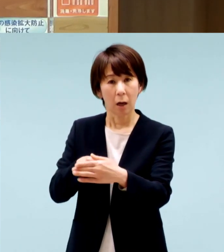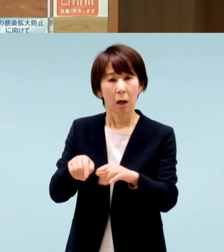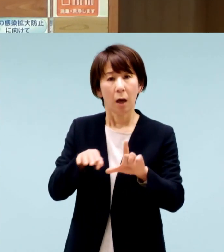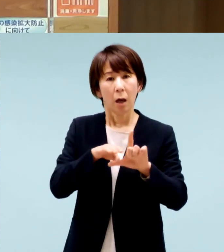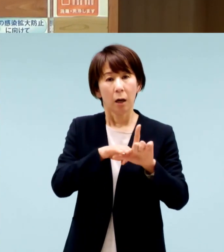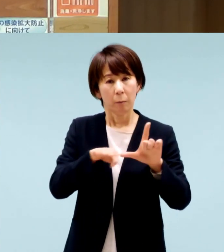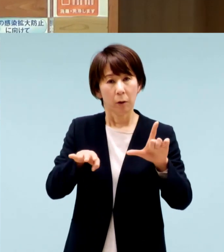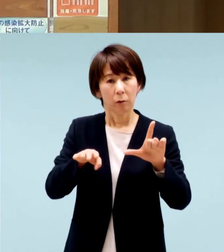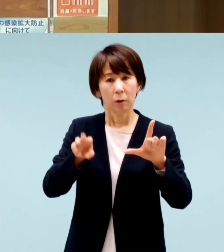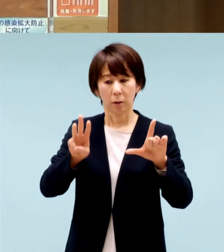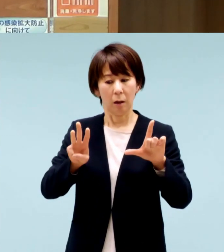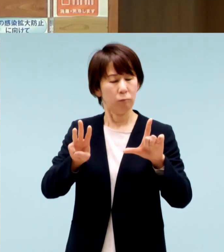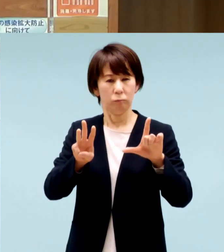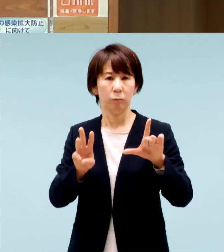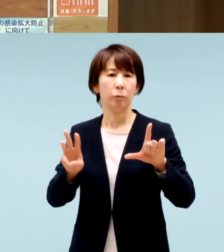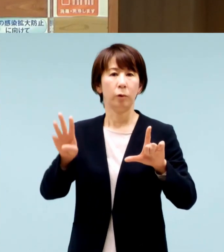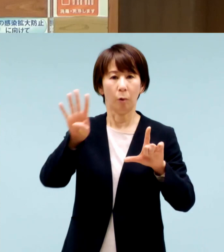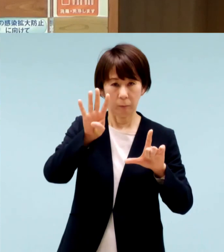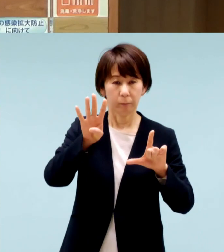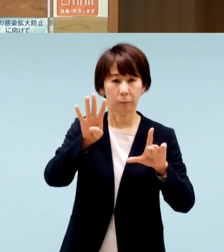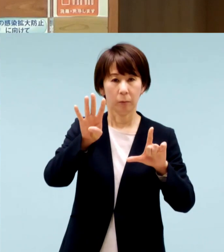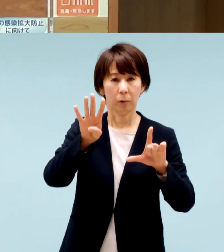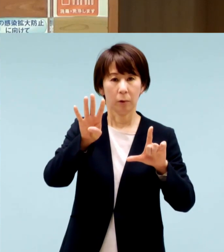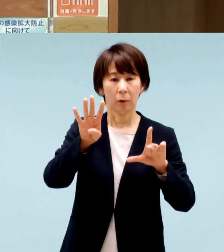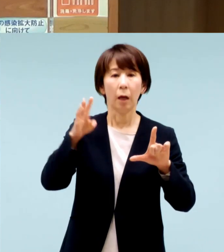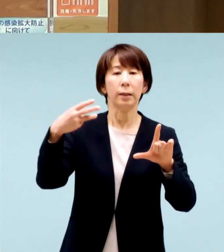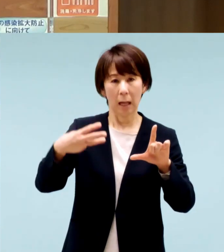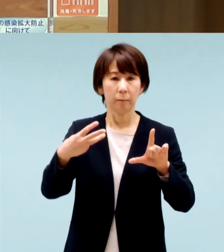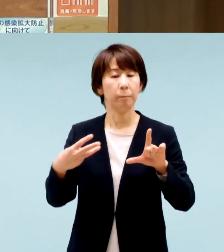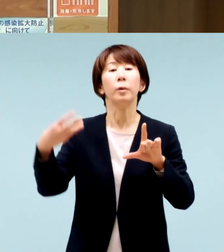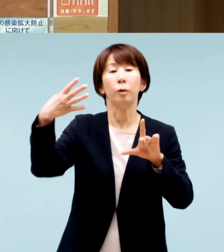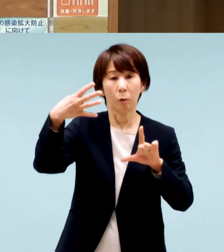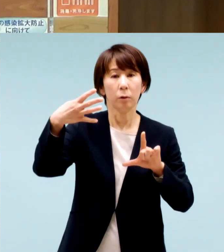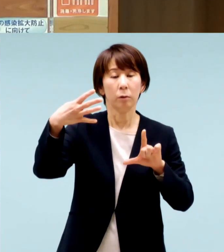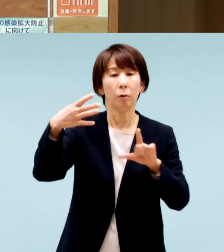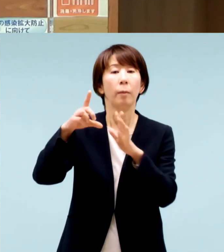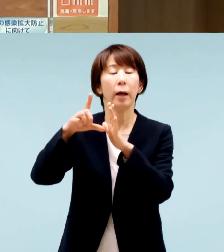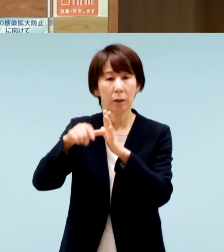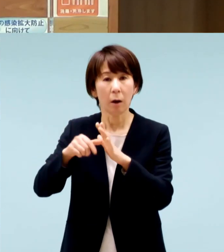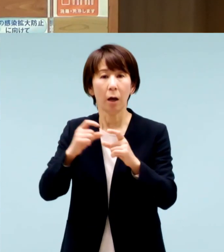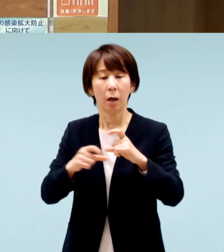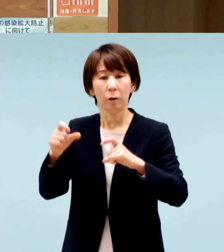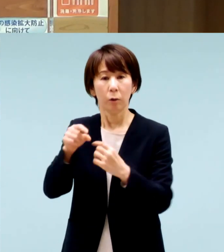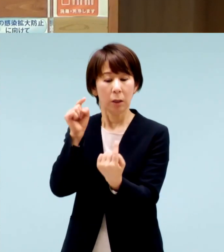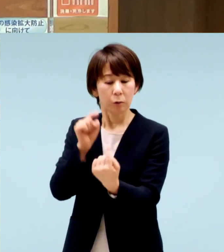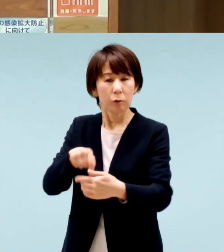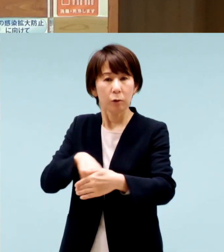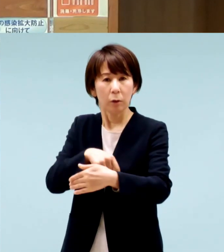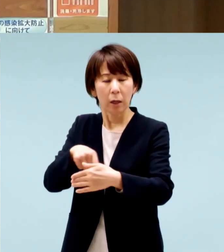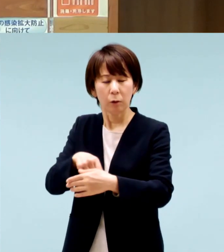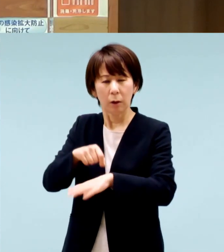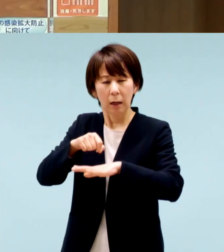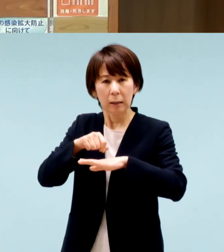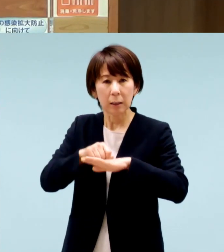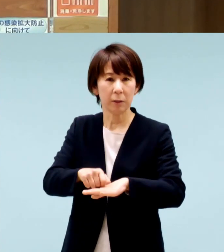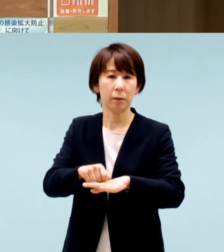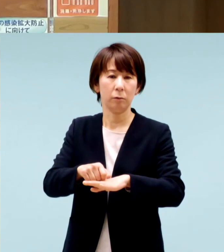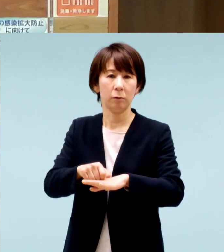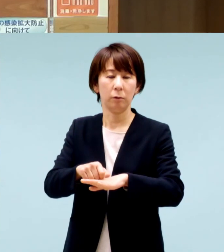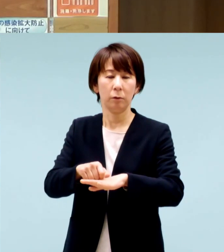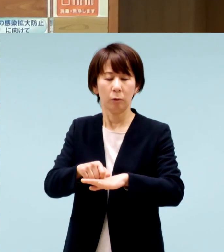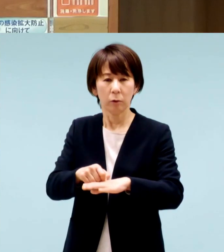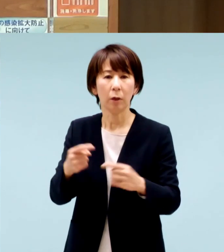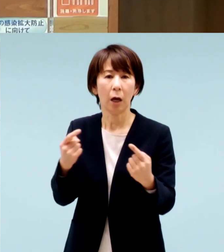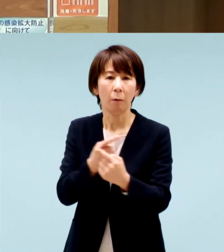と、非常により、厳しいことを求めるようなことを示唆するような表現もあったりします